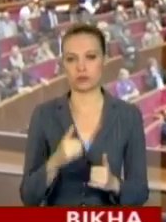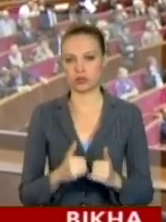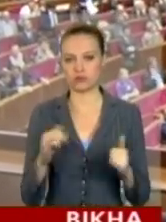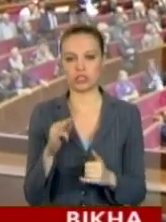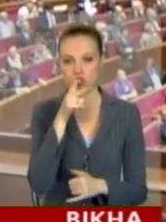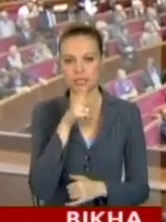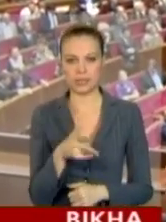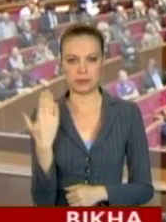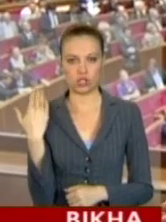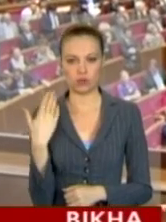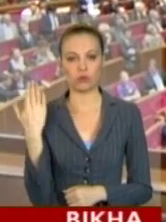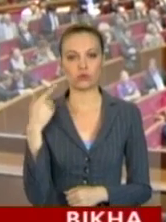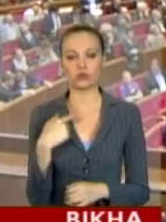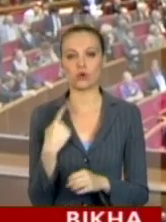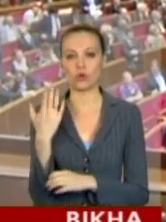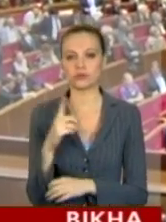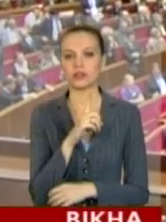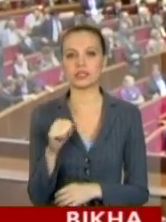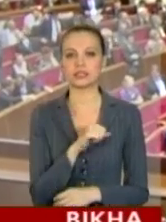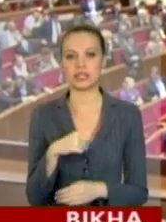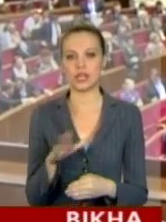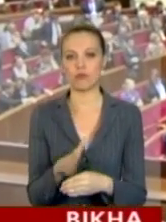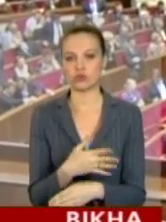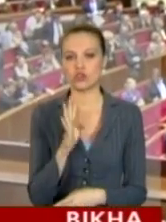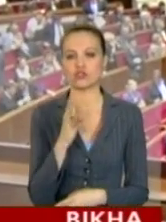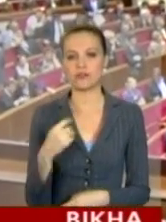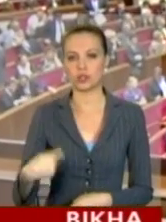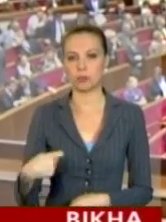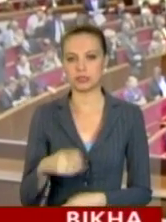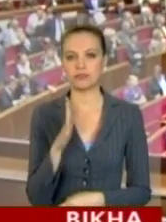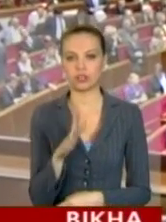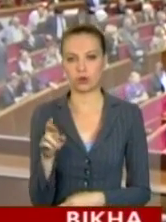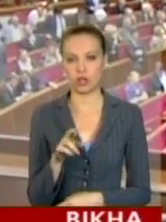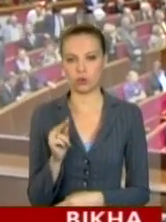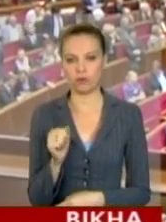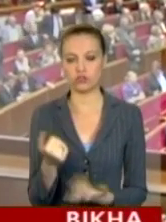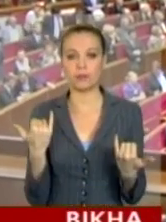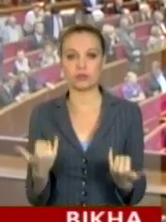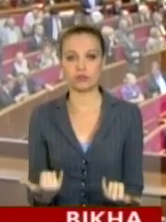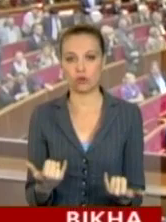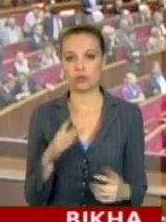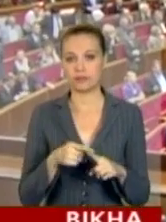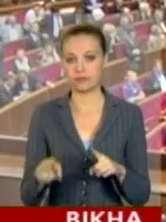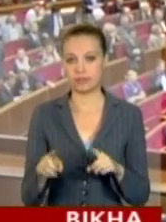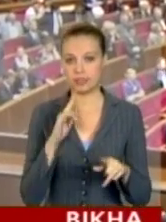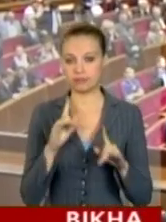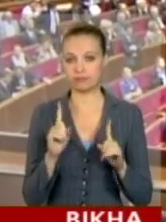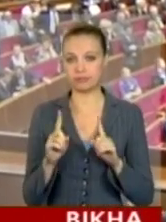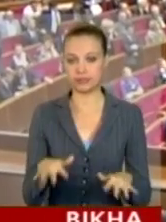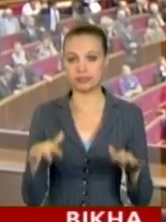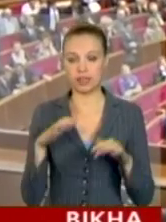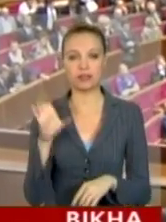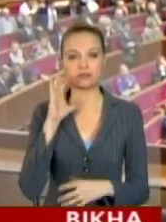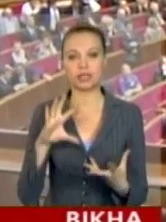ніж 3 місяці тому. Тоді вони голосували за самоусунення 4-го президента Віктора Януковича. Сьогодні ж у цій самій залі